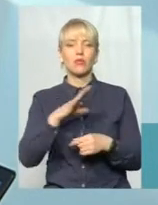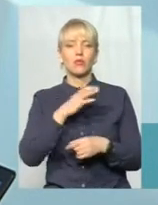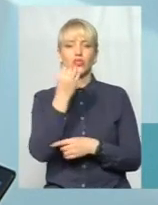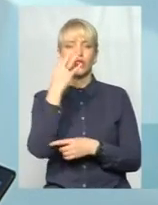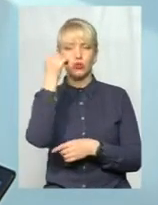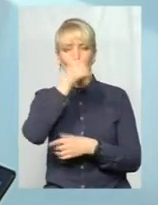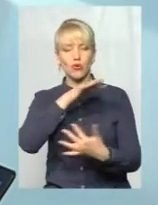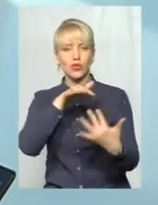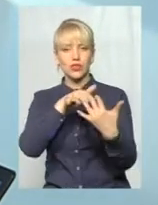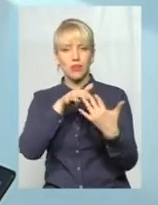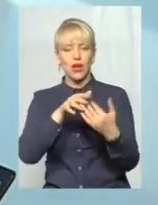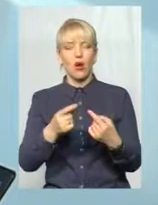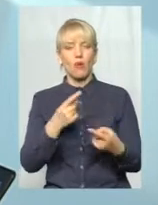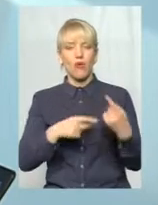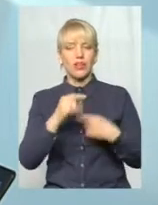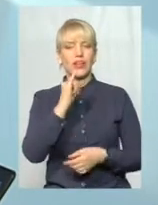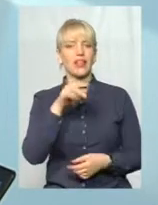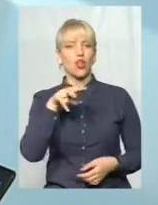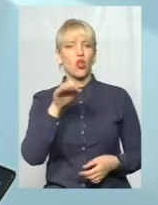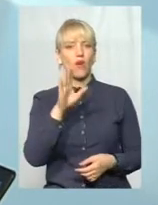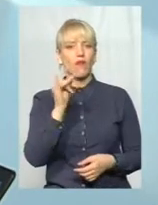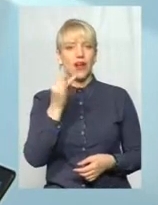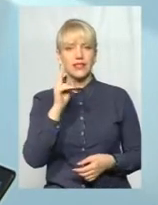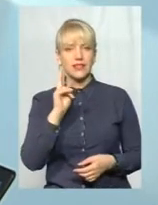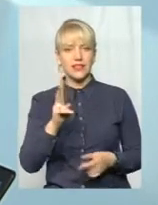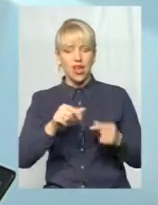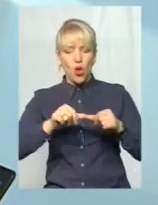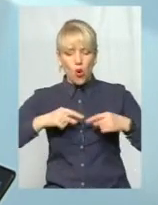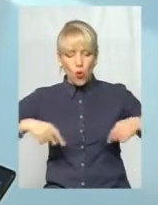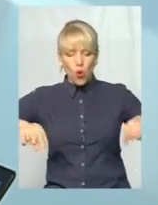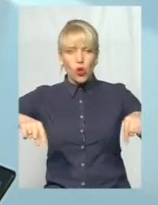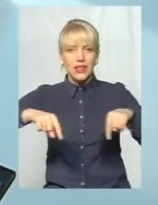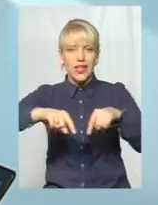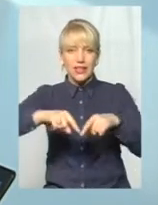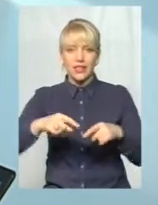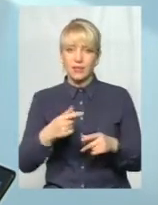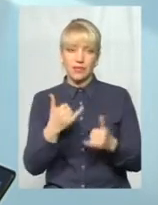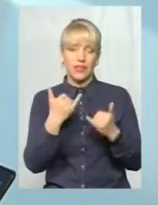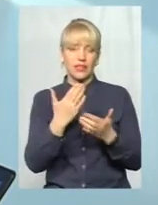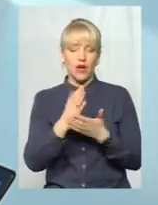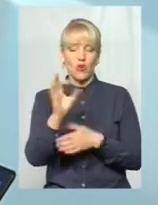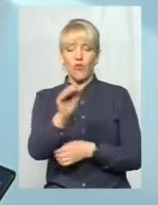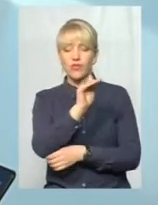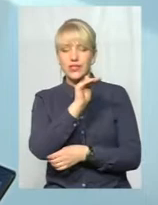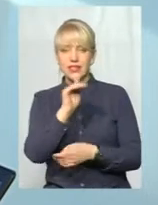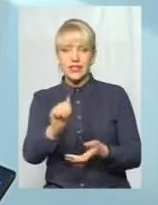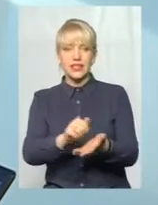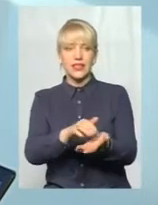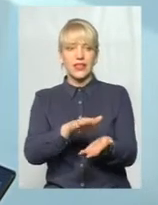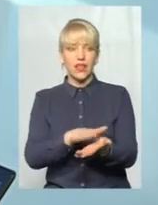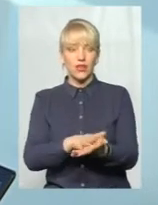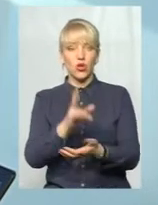повернутися до моменту Іловайського котла, в якому ніхто так і до цього часу, так само є офіційні дані. Але, ну, не як то